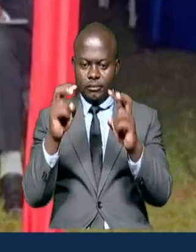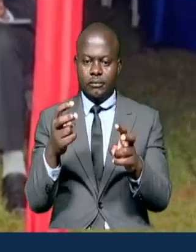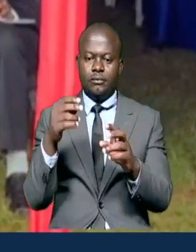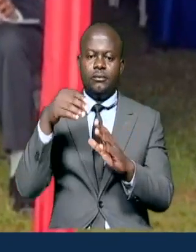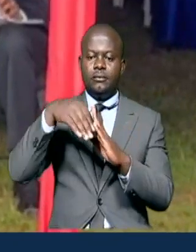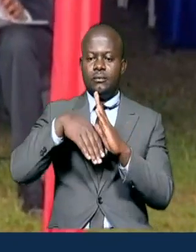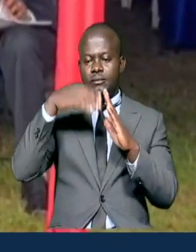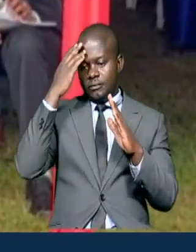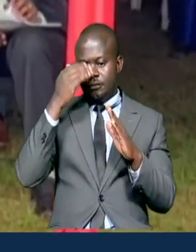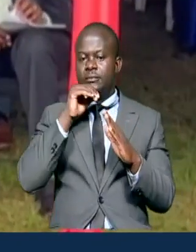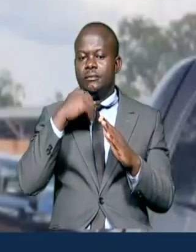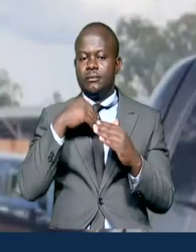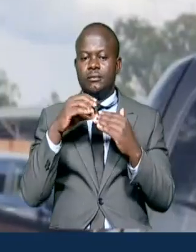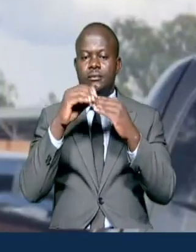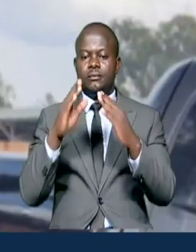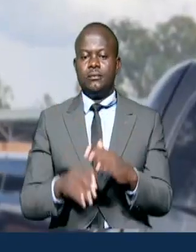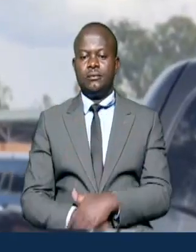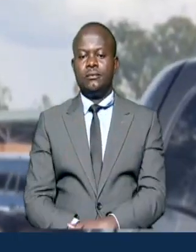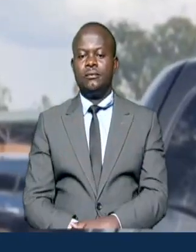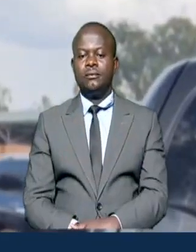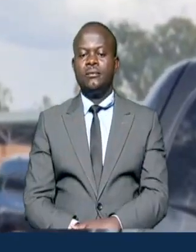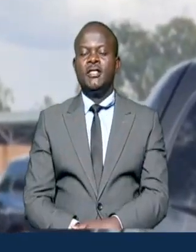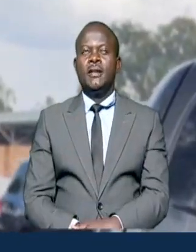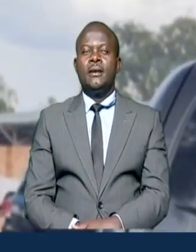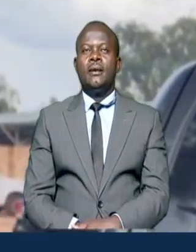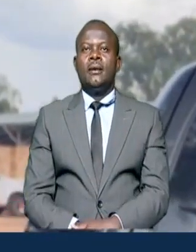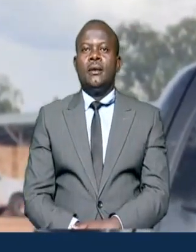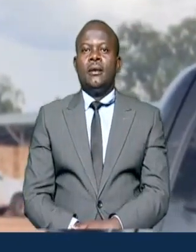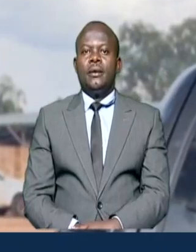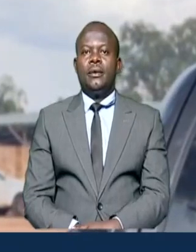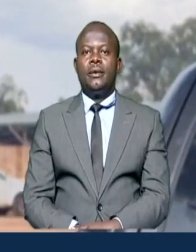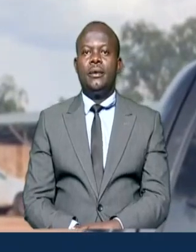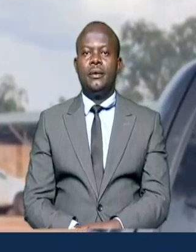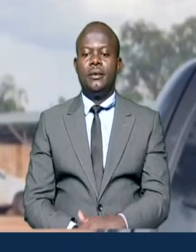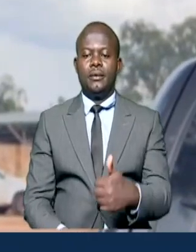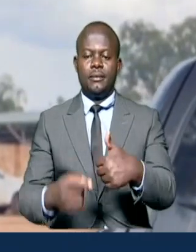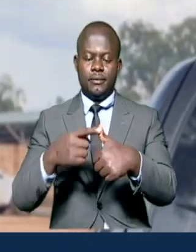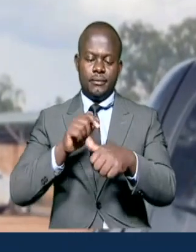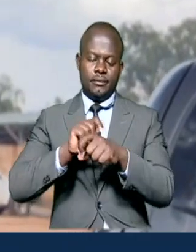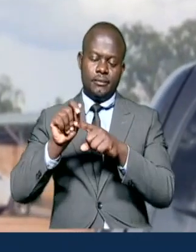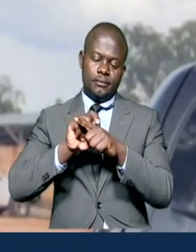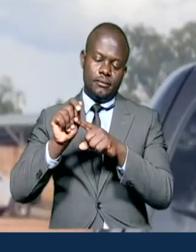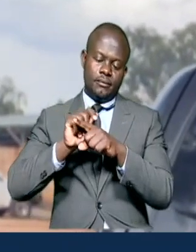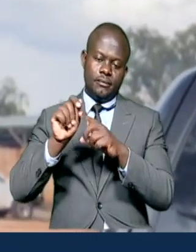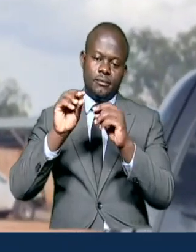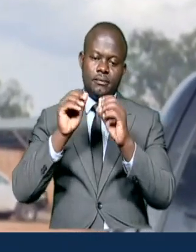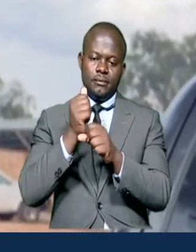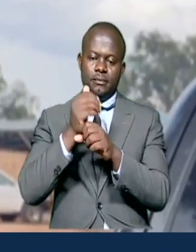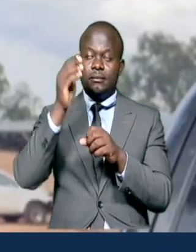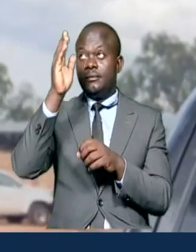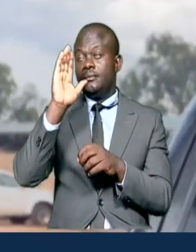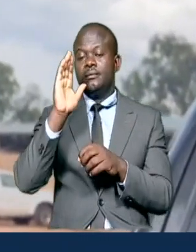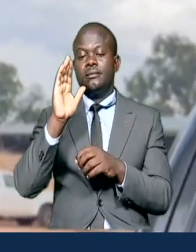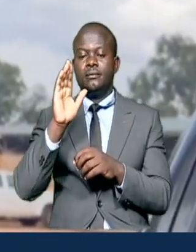yarasubiye inyuma kubera kutagira umushumba. Icyambere ni uguhugura cyangwa kwigisha abakozi b'Imana abapasiteri bacu